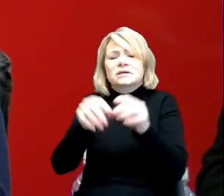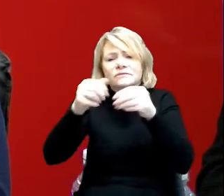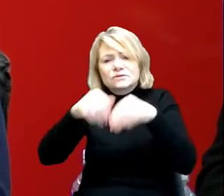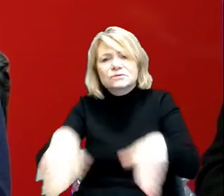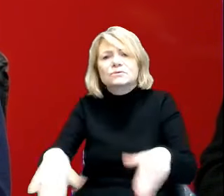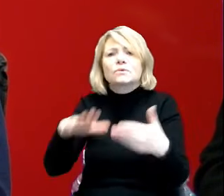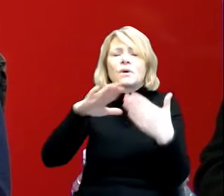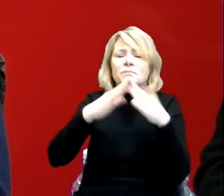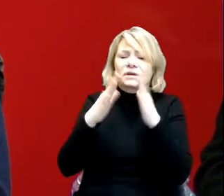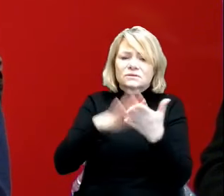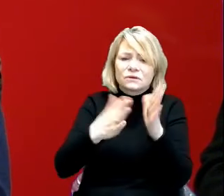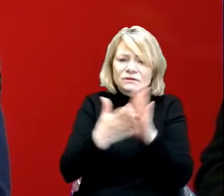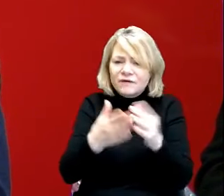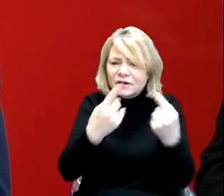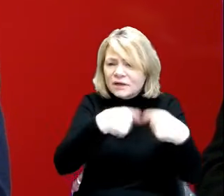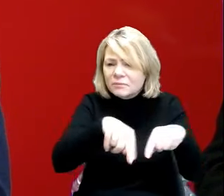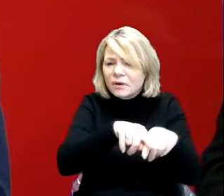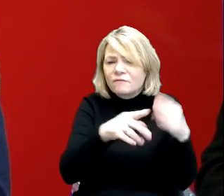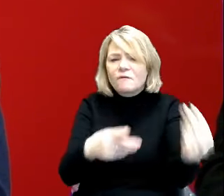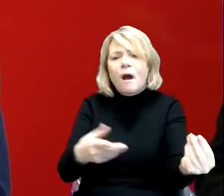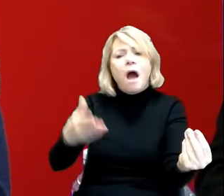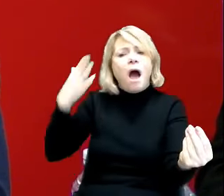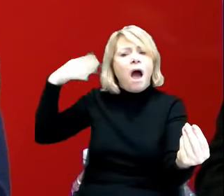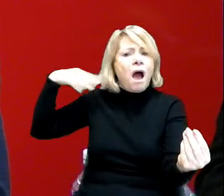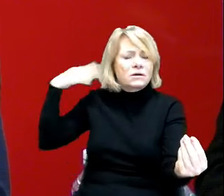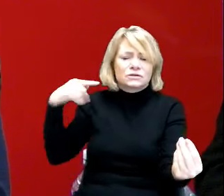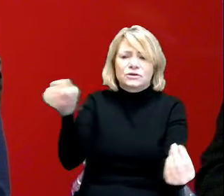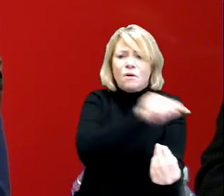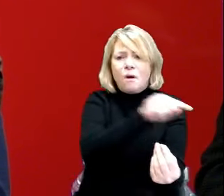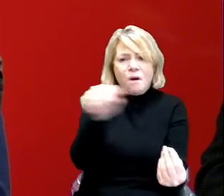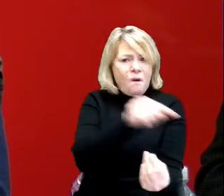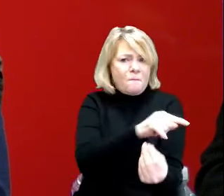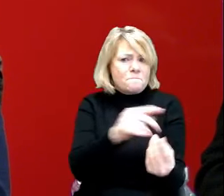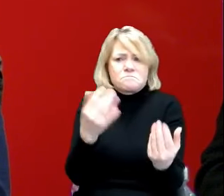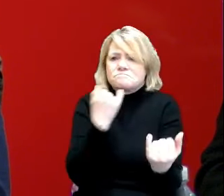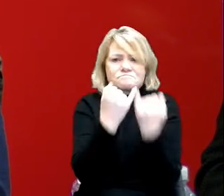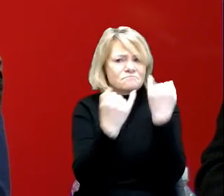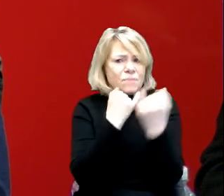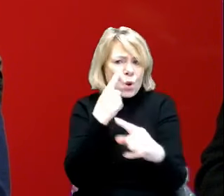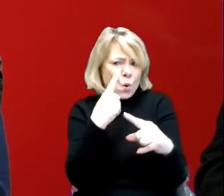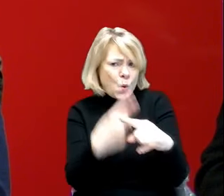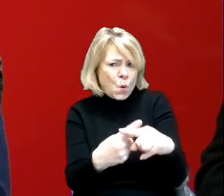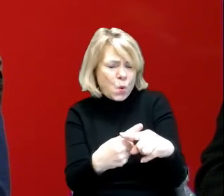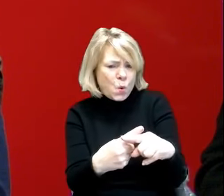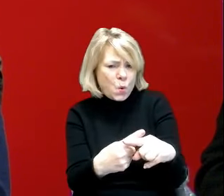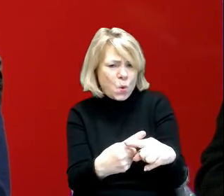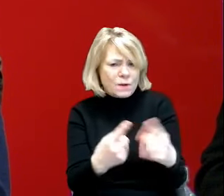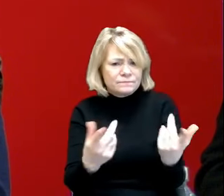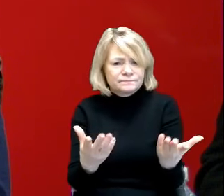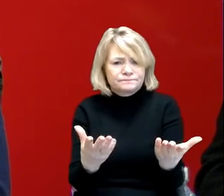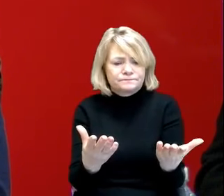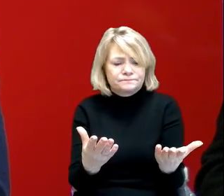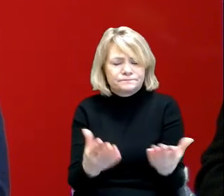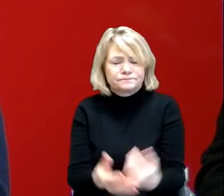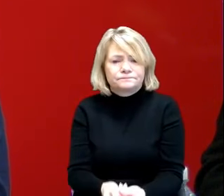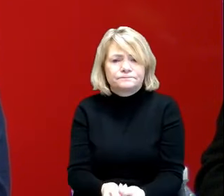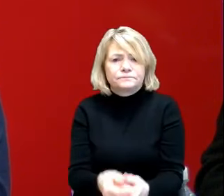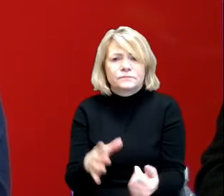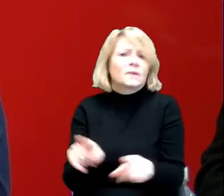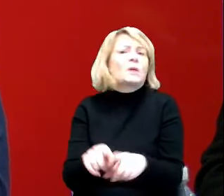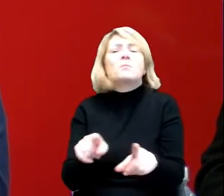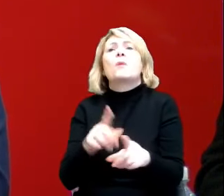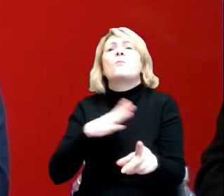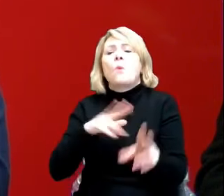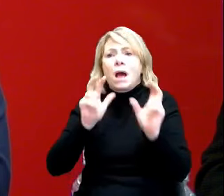srity praeity nebendravo dėl tokio valdymo proceso kad gaudami atskiri a administracijos